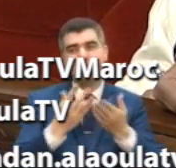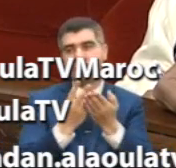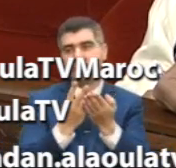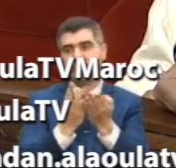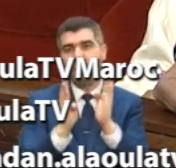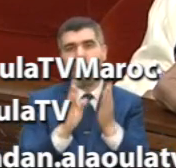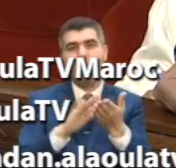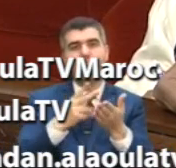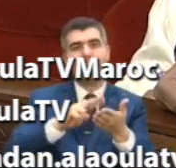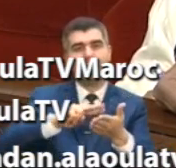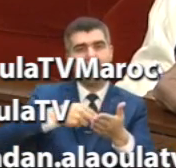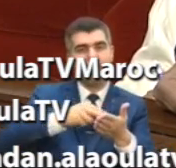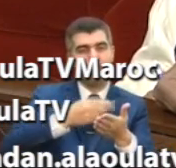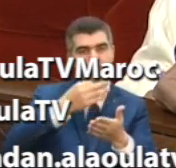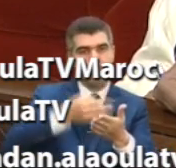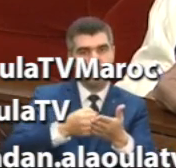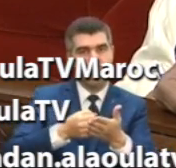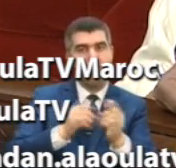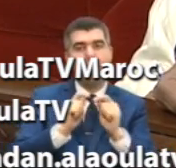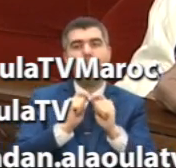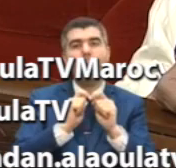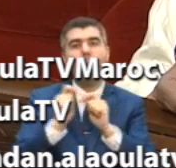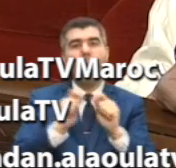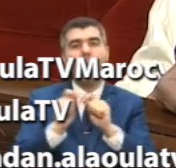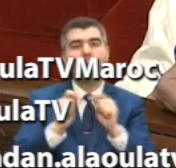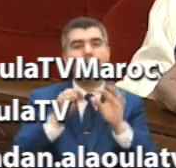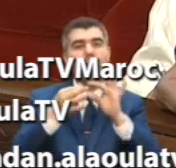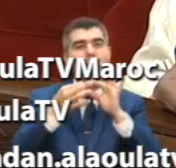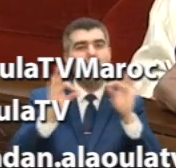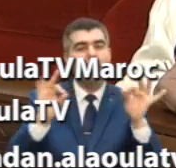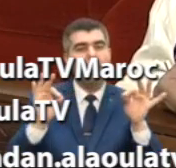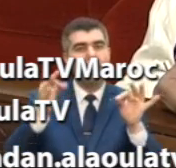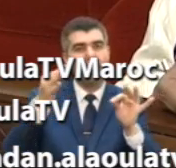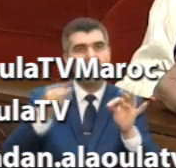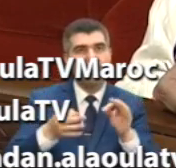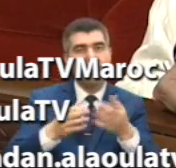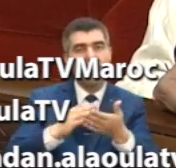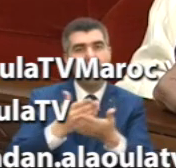فرصة سانحة لتعميق هذا النقاش حول مضامنه من أجل جويده